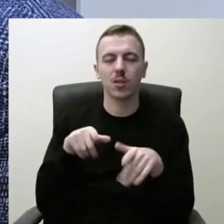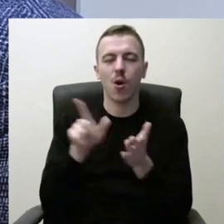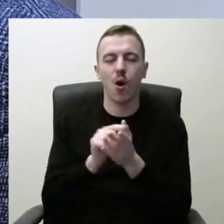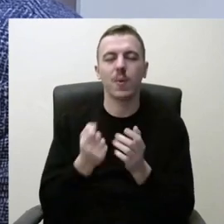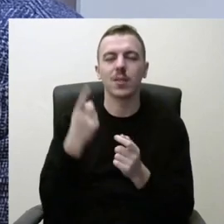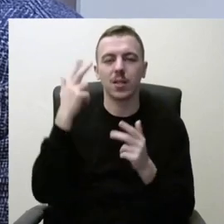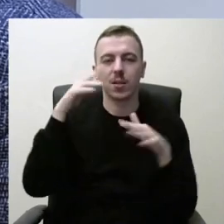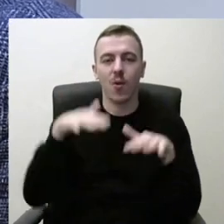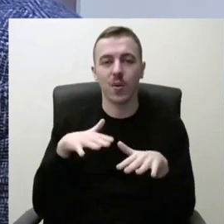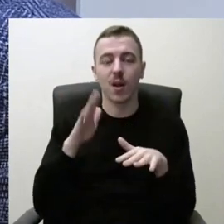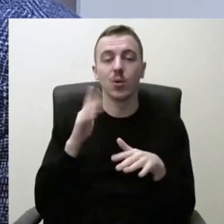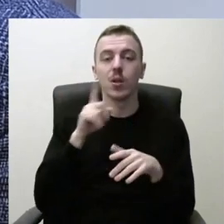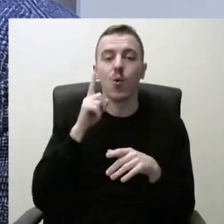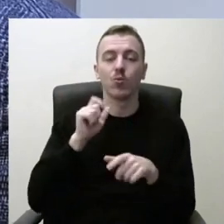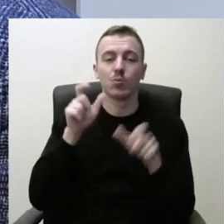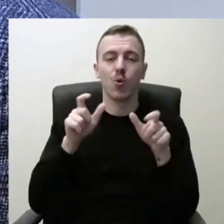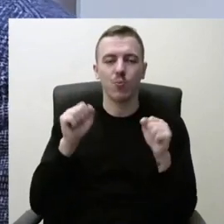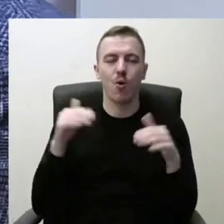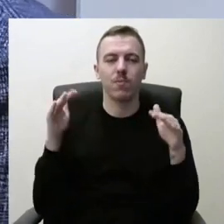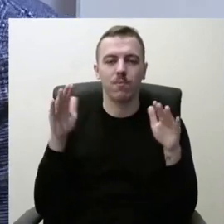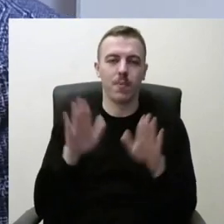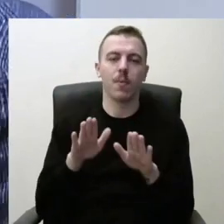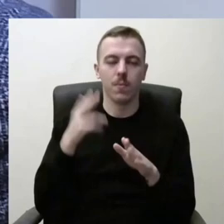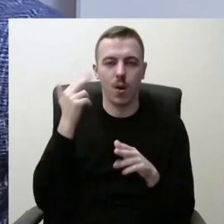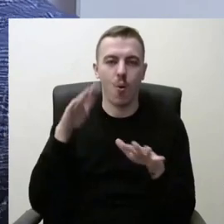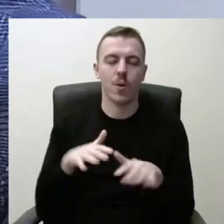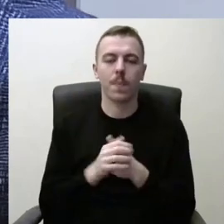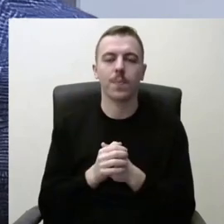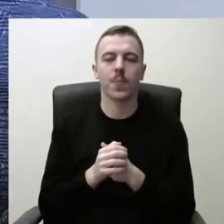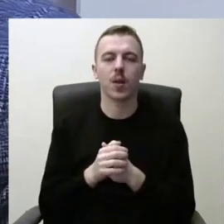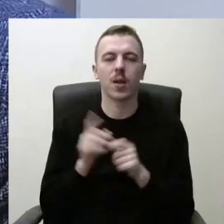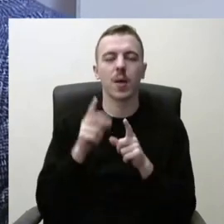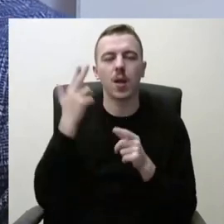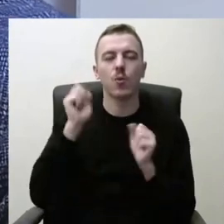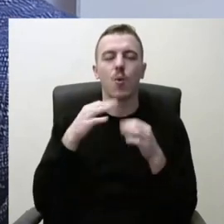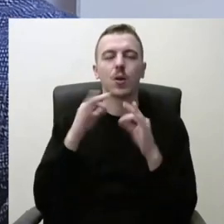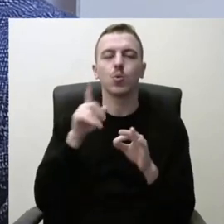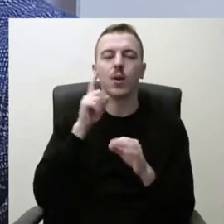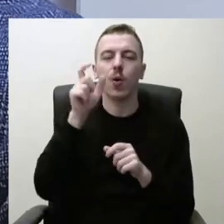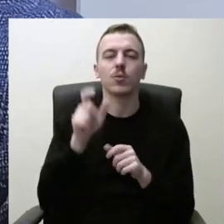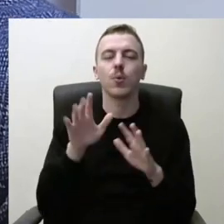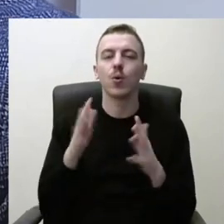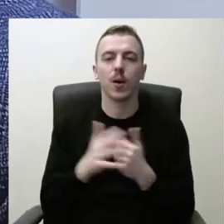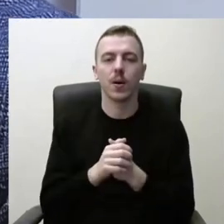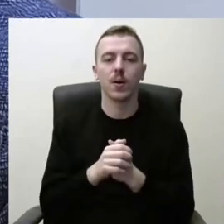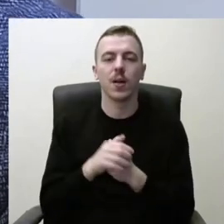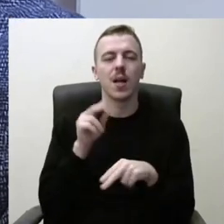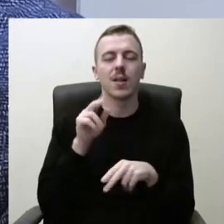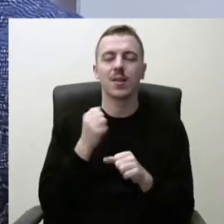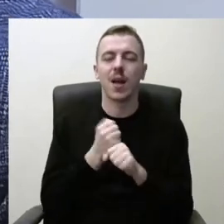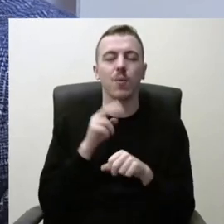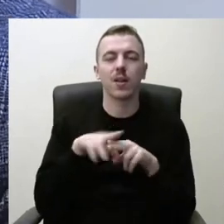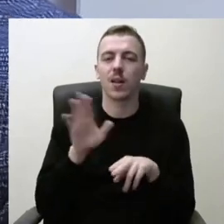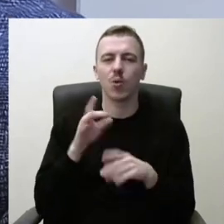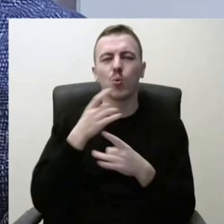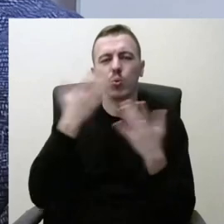sąlygos jaunų žmonių buvimą Kaune. Kitas dalykas, ką Kaunas pasiūlys jaunam žmogui, neskaitant darbo vietos, tai yra kultūrinis